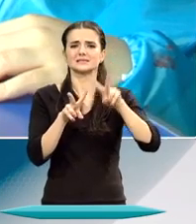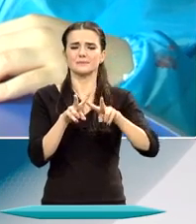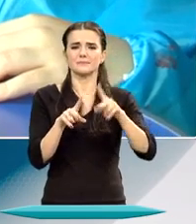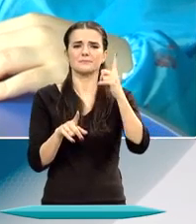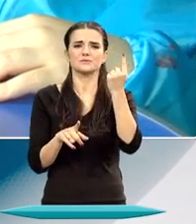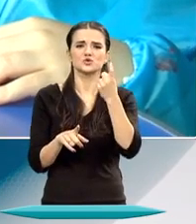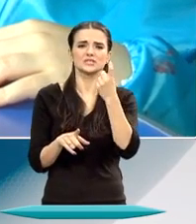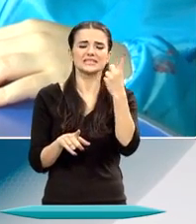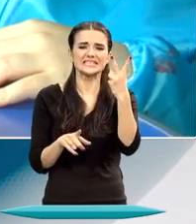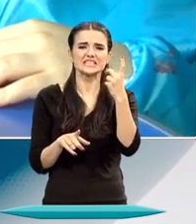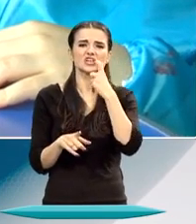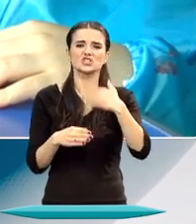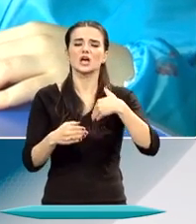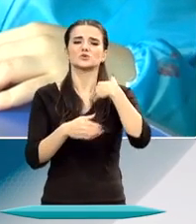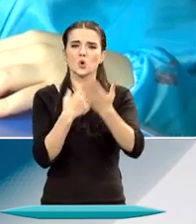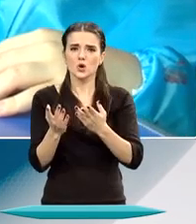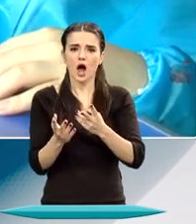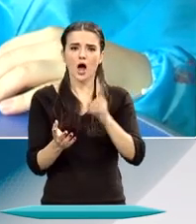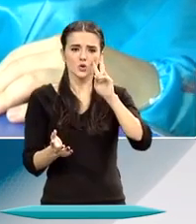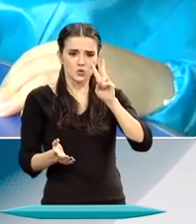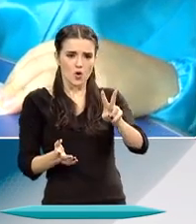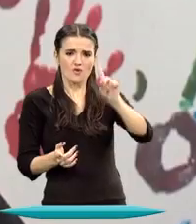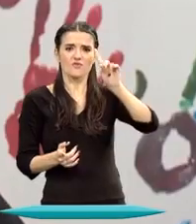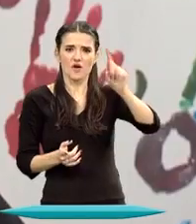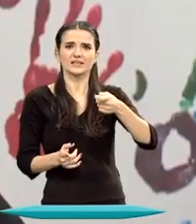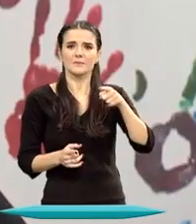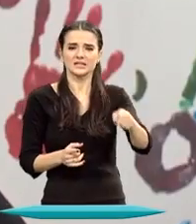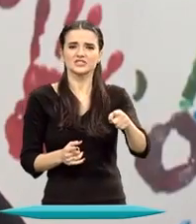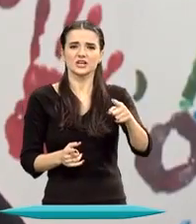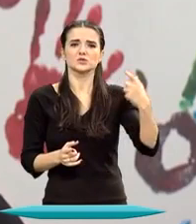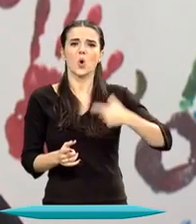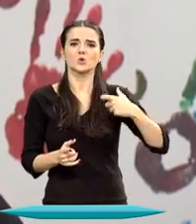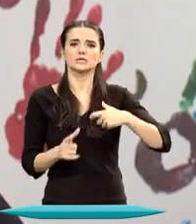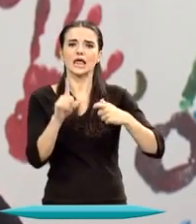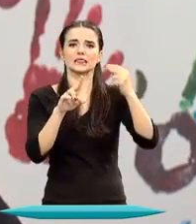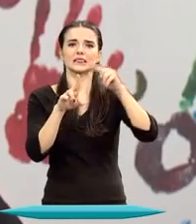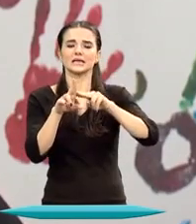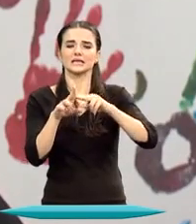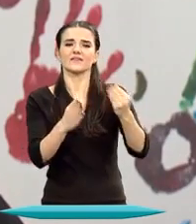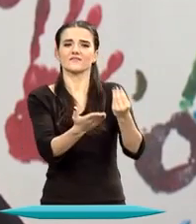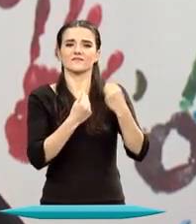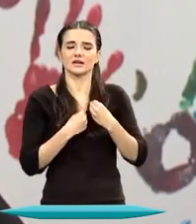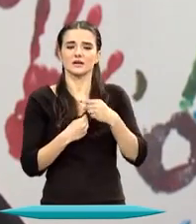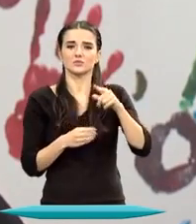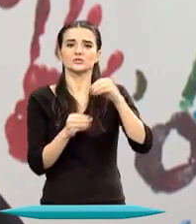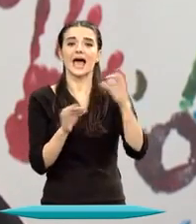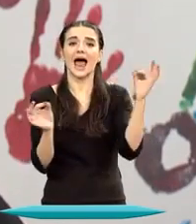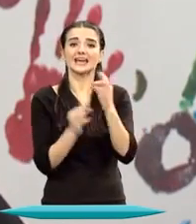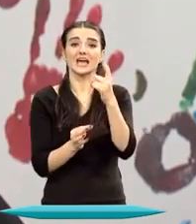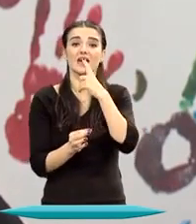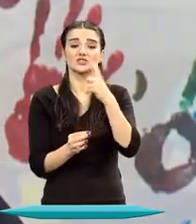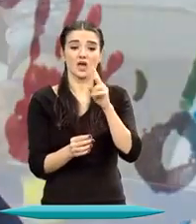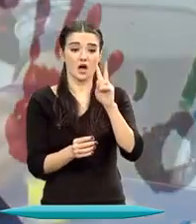sonra çocukta gözlemleyebileceğimiz belirtiler gösterir. Bunun için erken yaşta tanılanması ve direkt